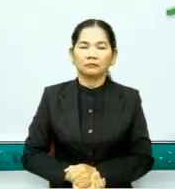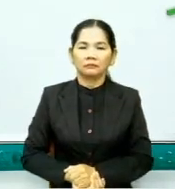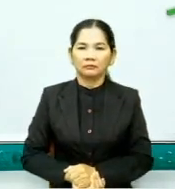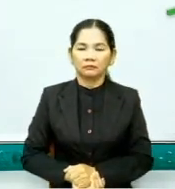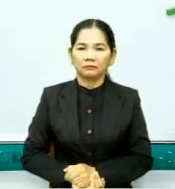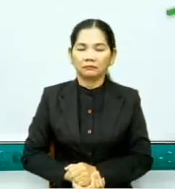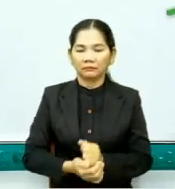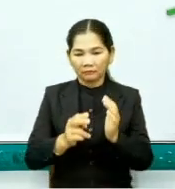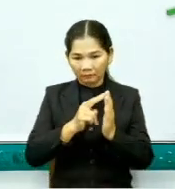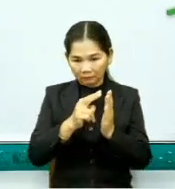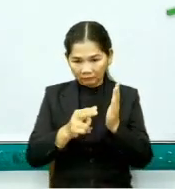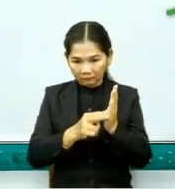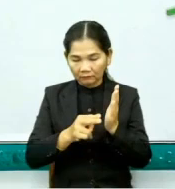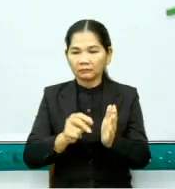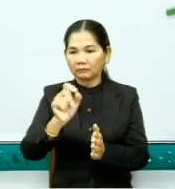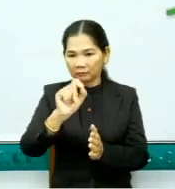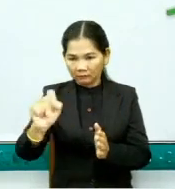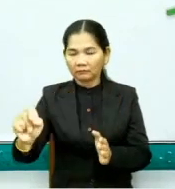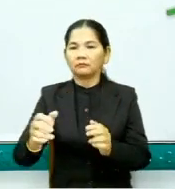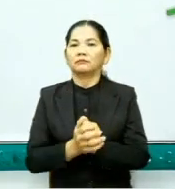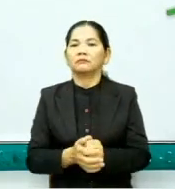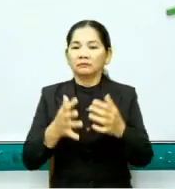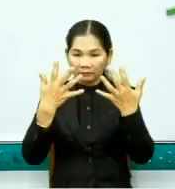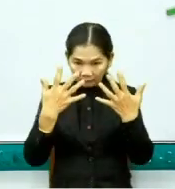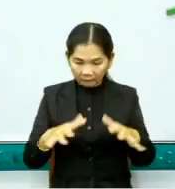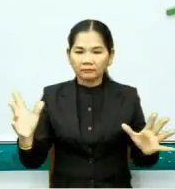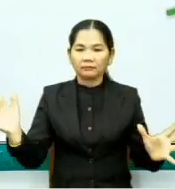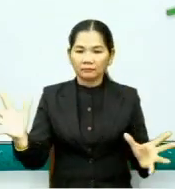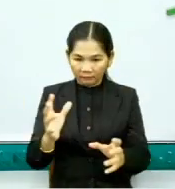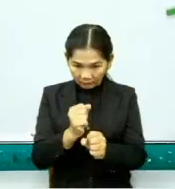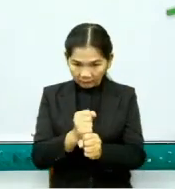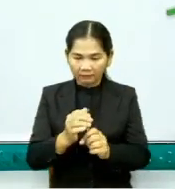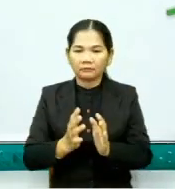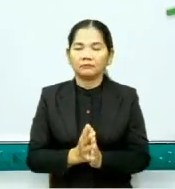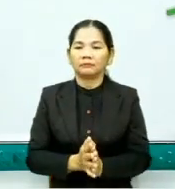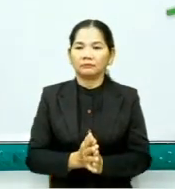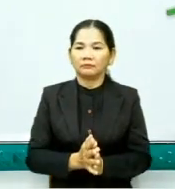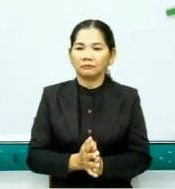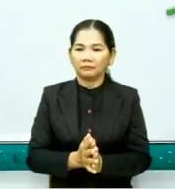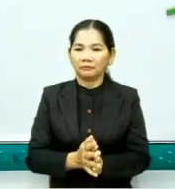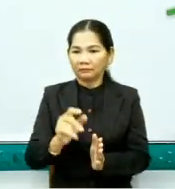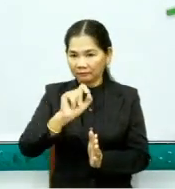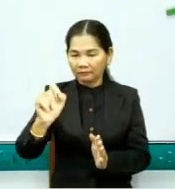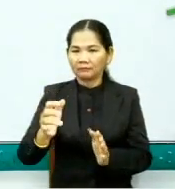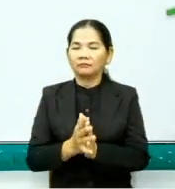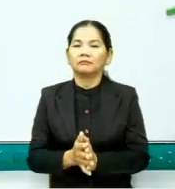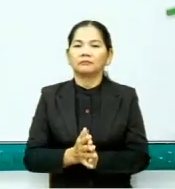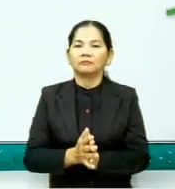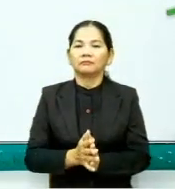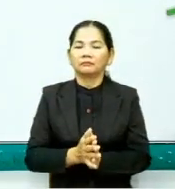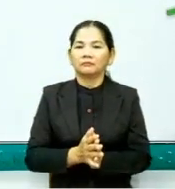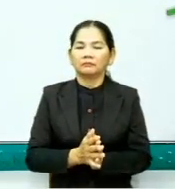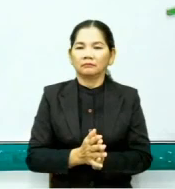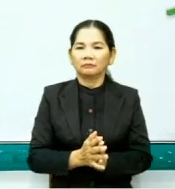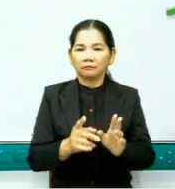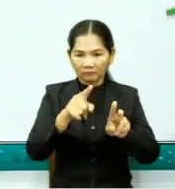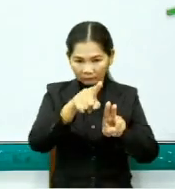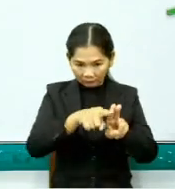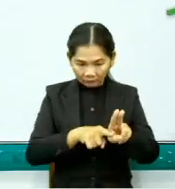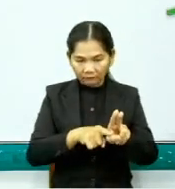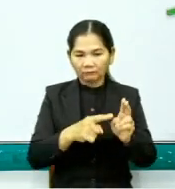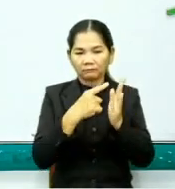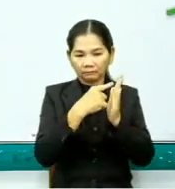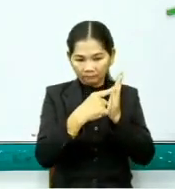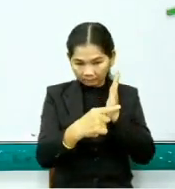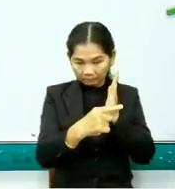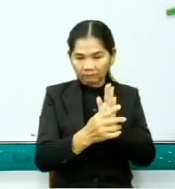chẳng chẳng ạ tập bọt ở bờ dương bàn sẽ xây ẩm bánh mến chọp hay nà con chẳng chẳng con sẽ xây chọp hay cư con cục bằng tuột vị khảo mà nà con á